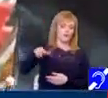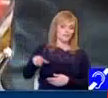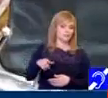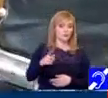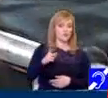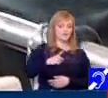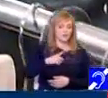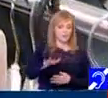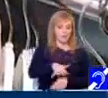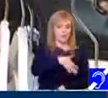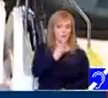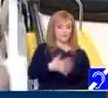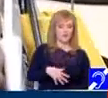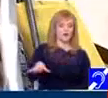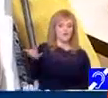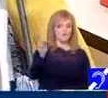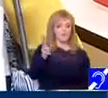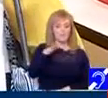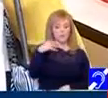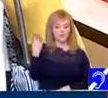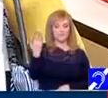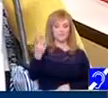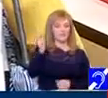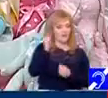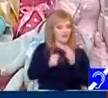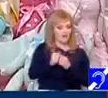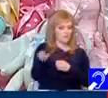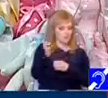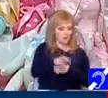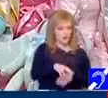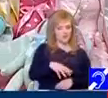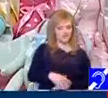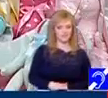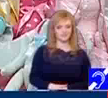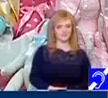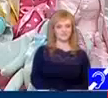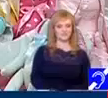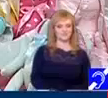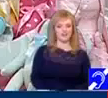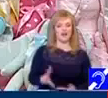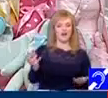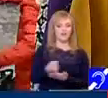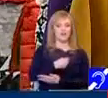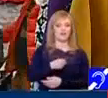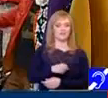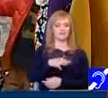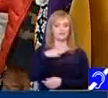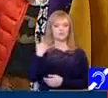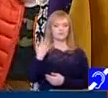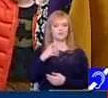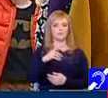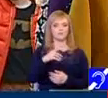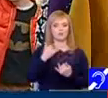mult așteptați. Mulți dintre ei vin cu regularitate la acest târg unde știu că pot găsi lucruri deosebite. Am găsit foarte multe lucruri pentru